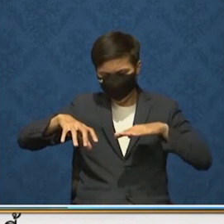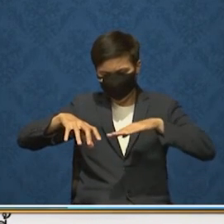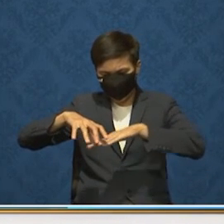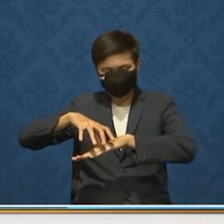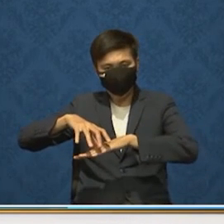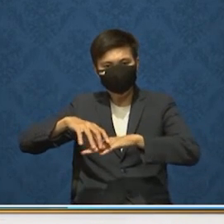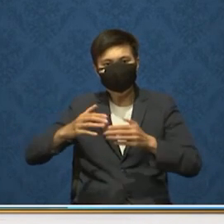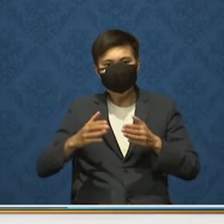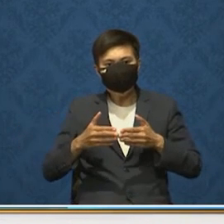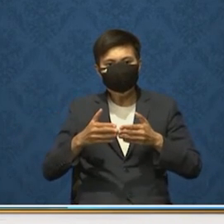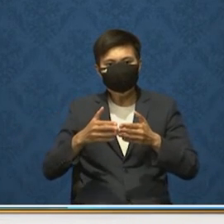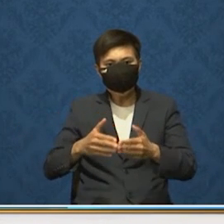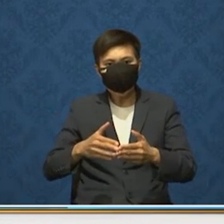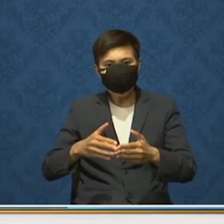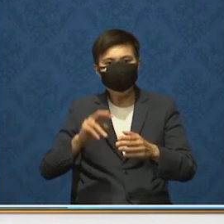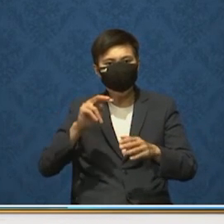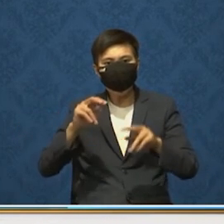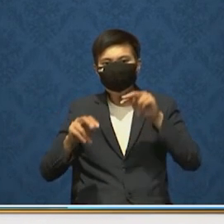พวกเราหัเลาะอไครับ